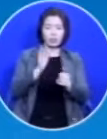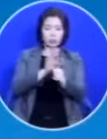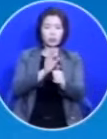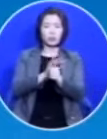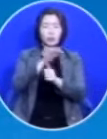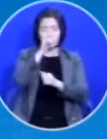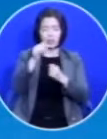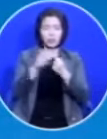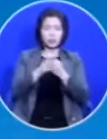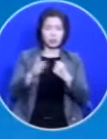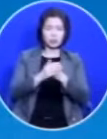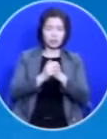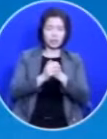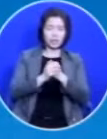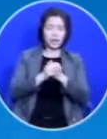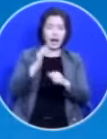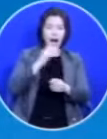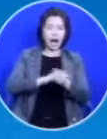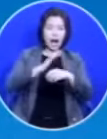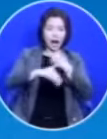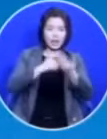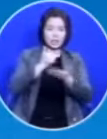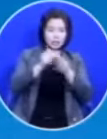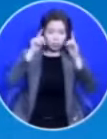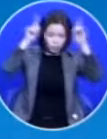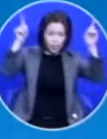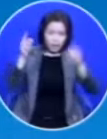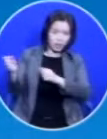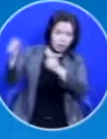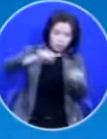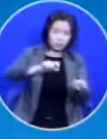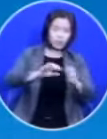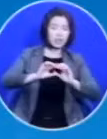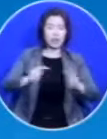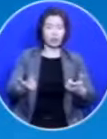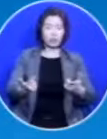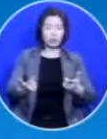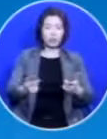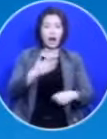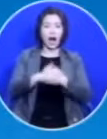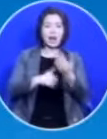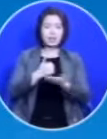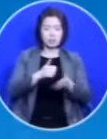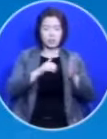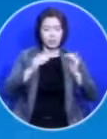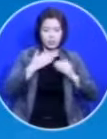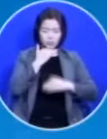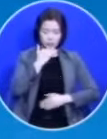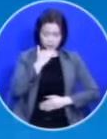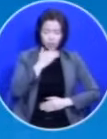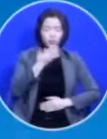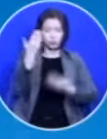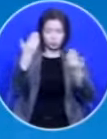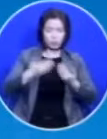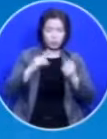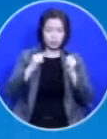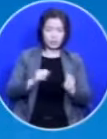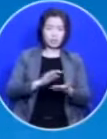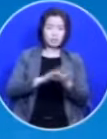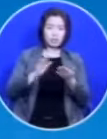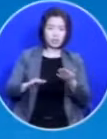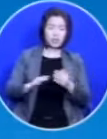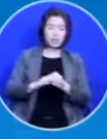계시니까 하나님께서 진노를 쏟아 부지 않으시고 하나님이 기다려 주시는 거예 우리가 그